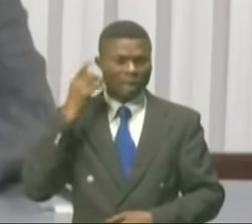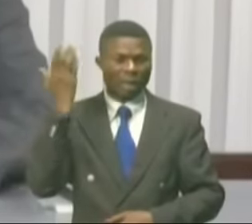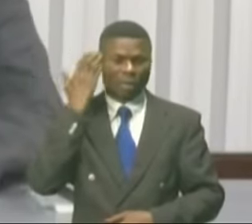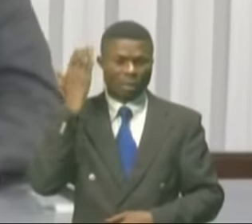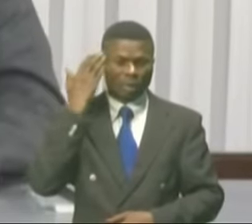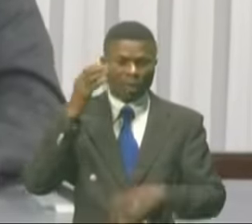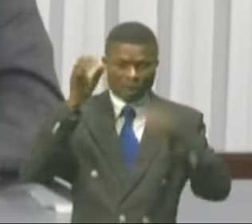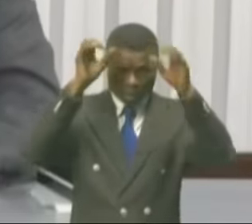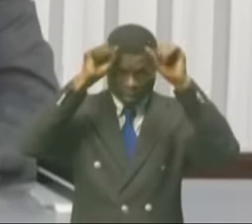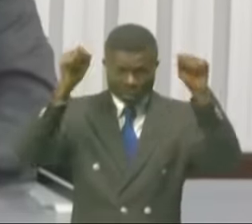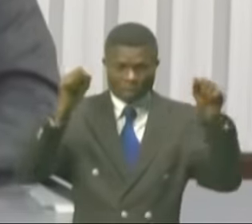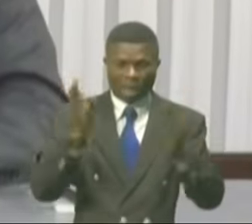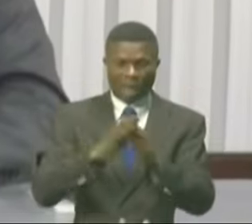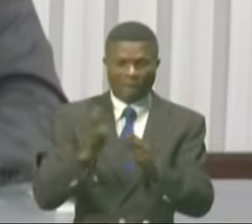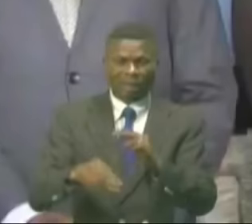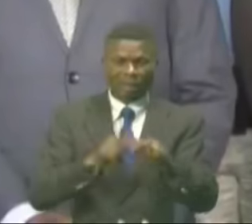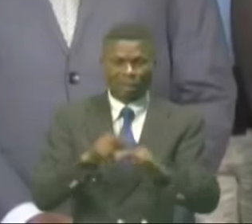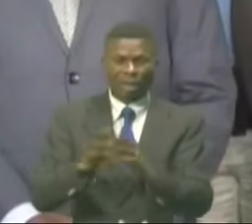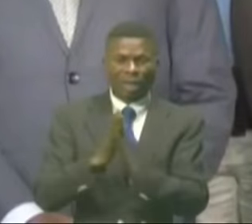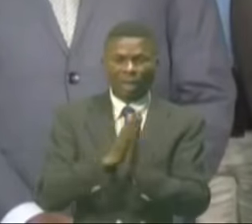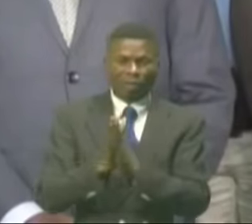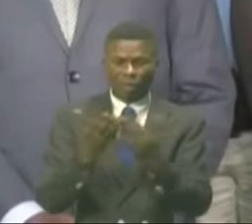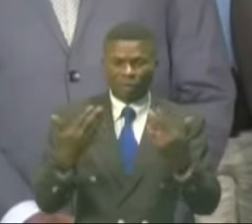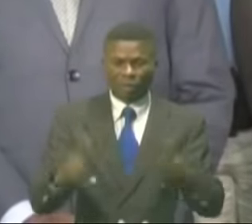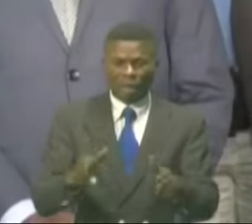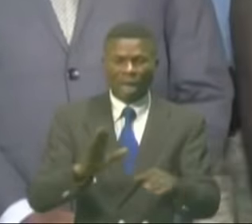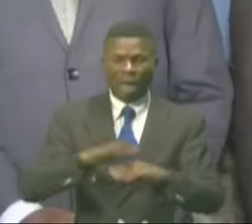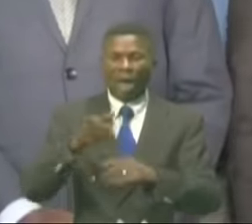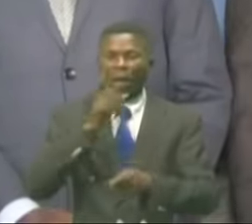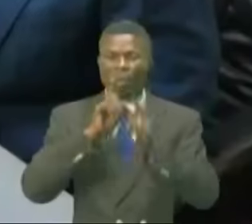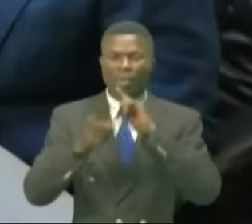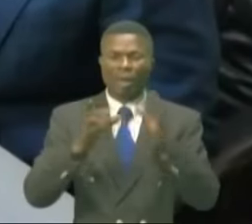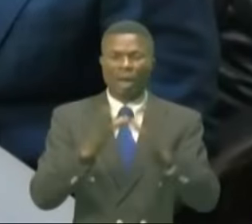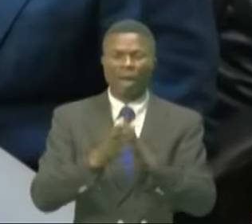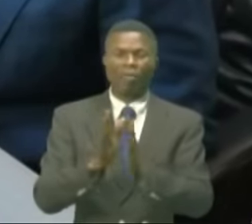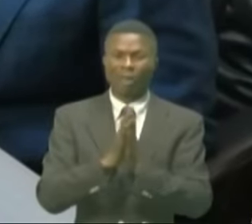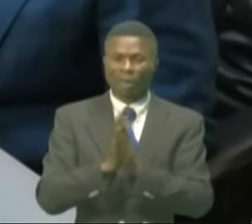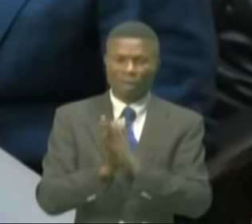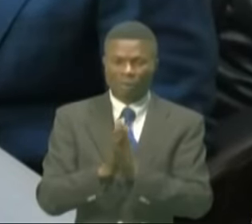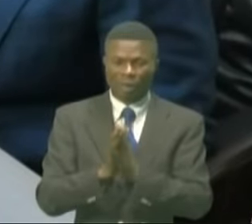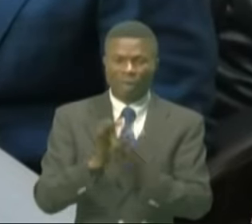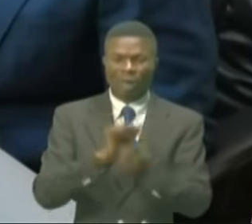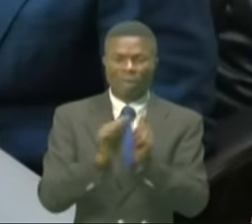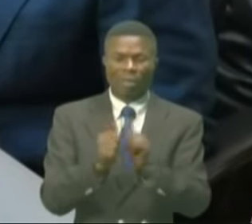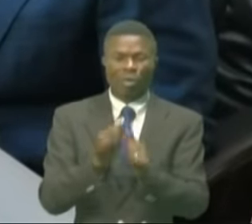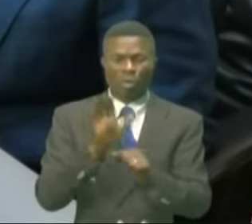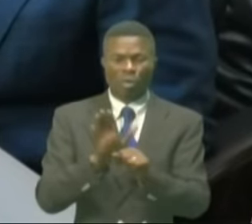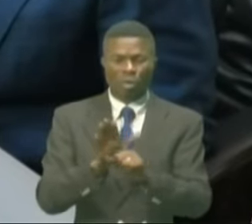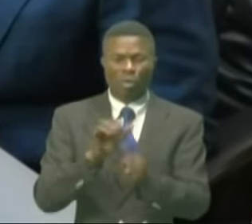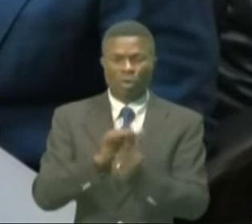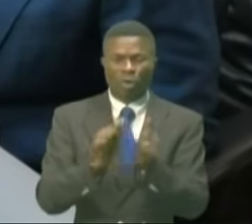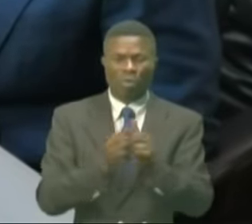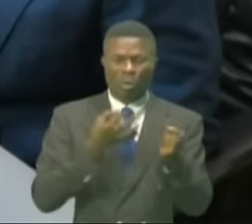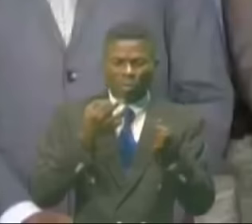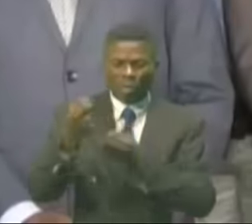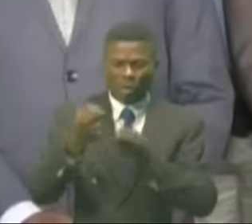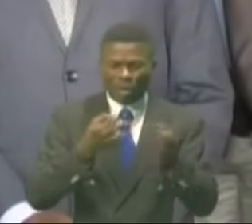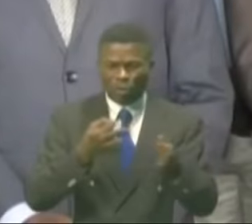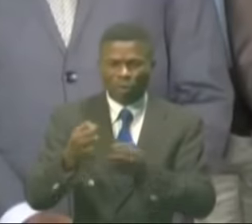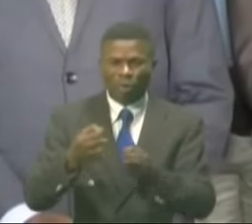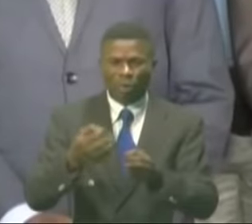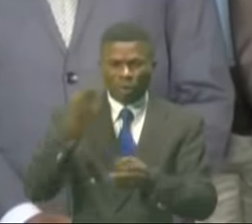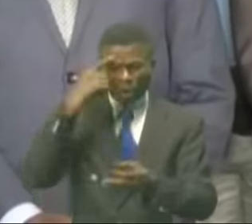le président de l'Assemblée nationale et avoir échangé avec lui sur les différents points de détail concernant